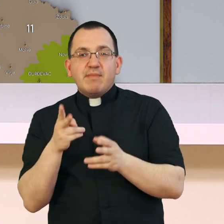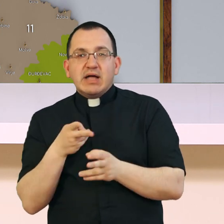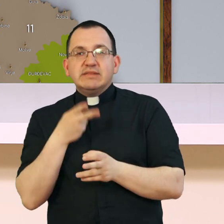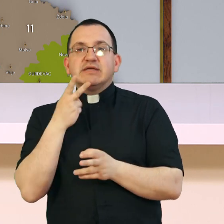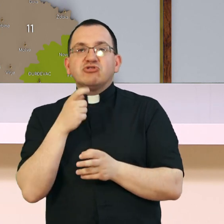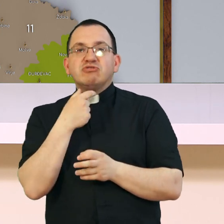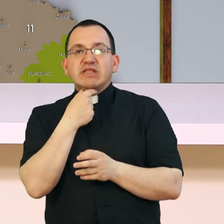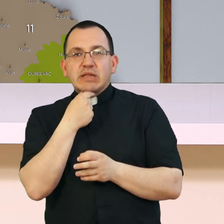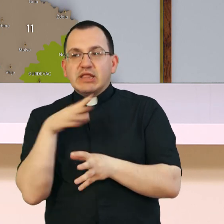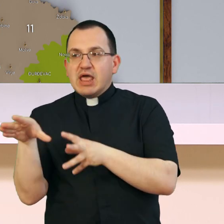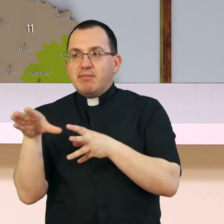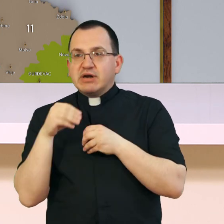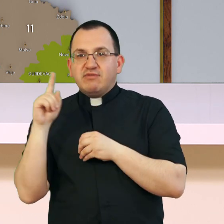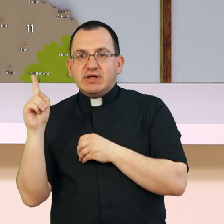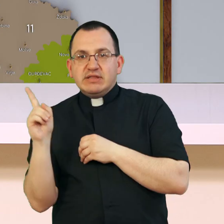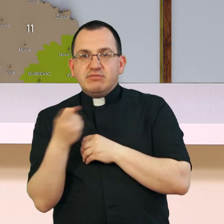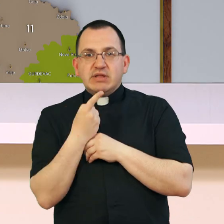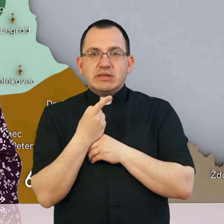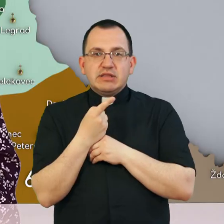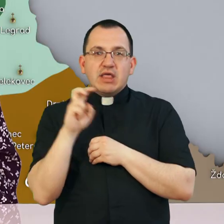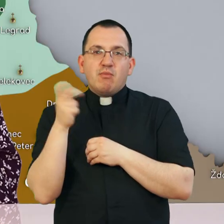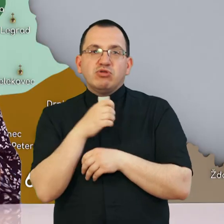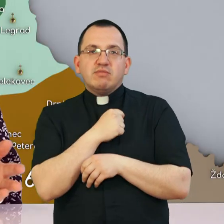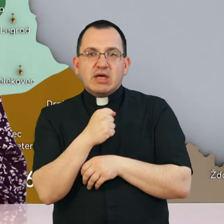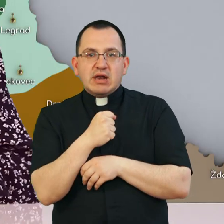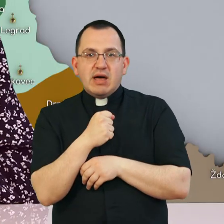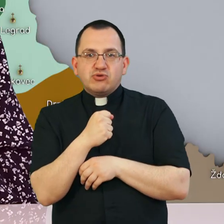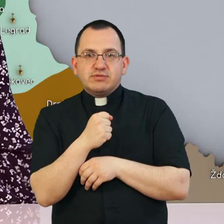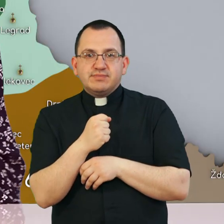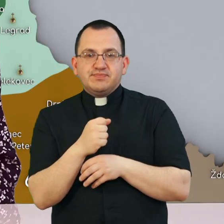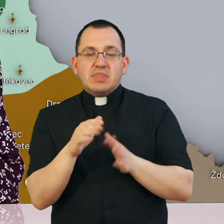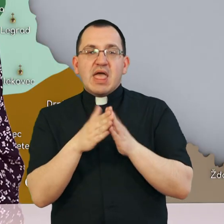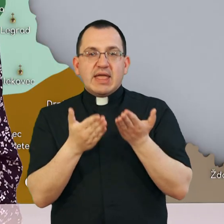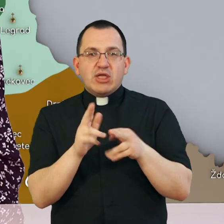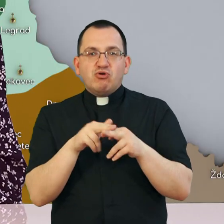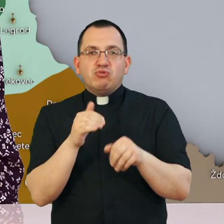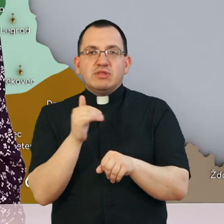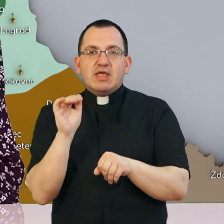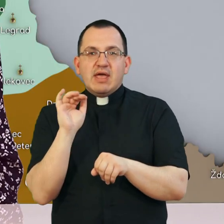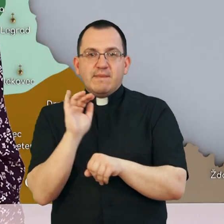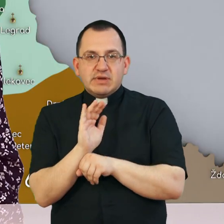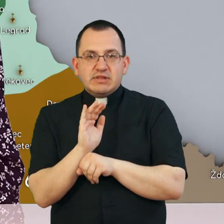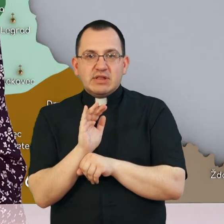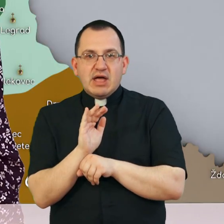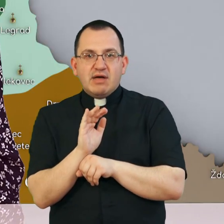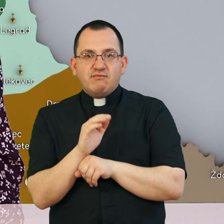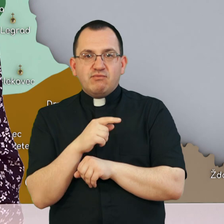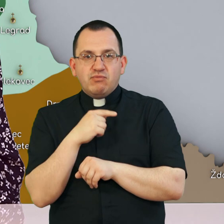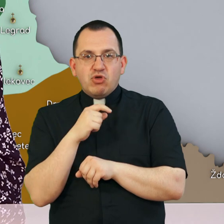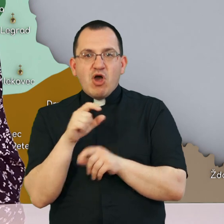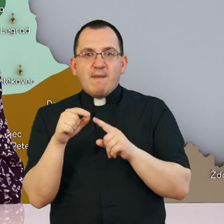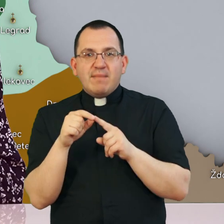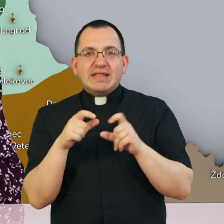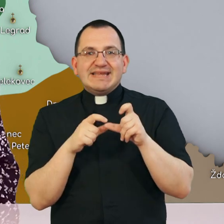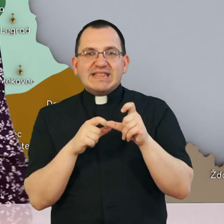prihvat migranata, poziv na hrabrost. Knjigu će predstaviti pater Stanko Perica u ime